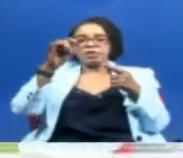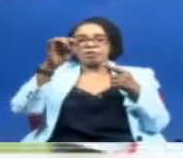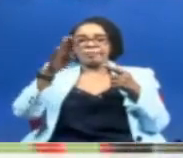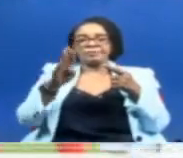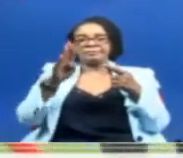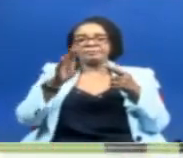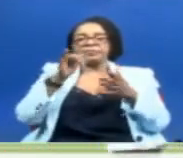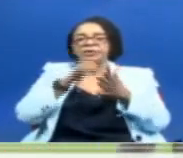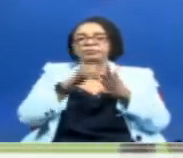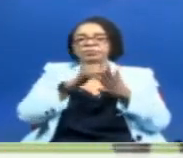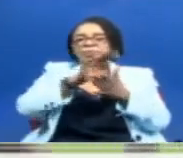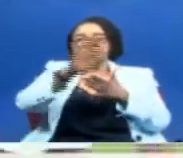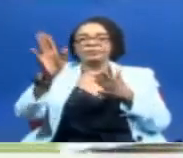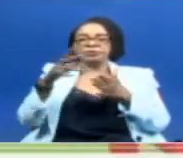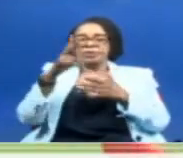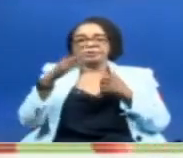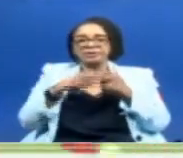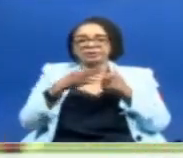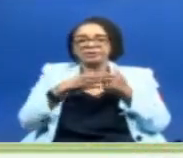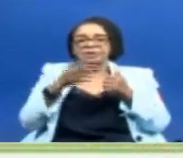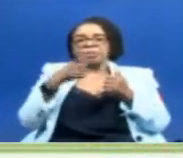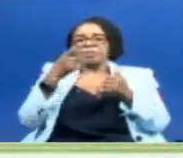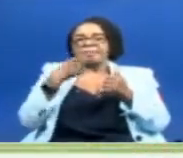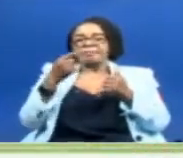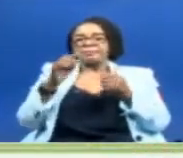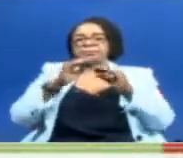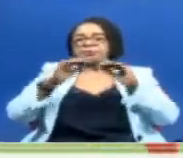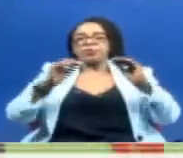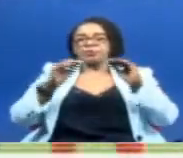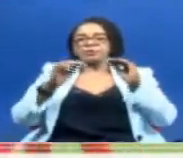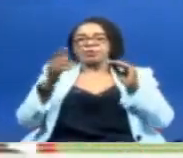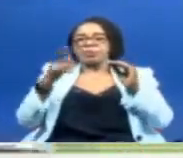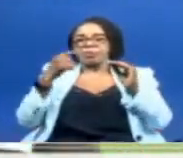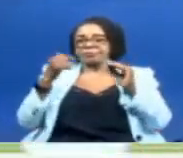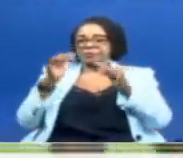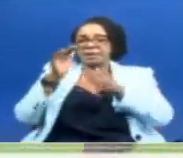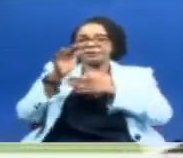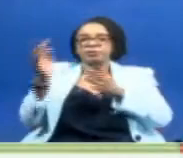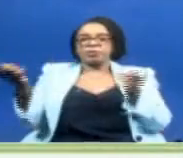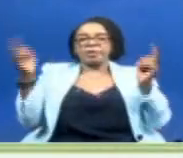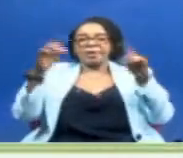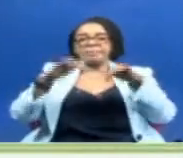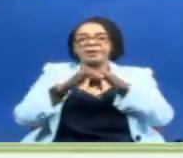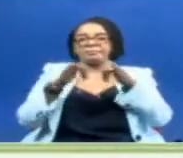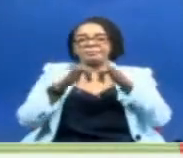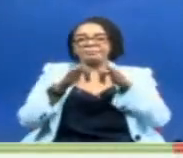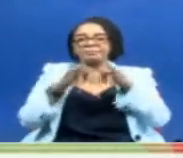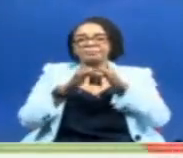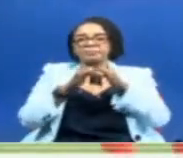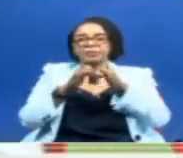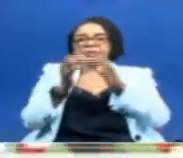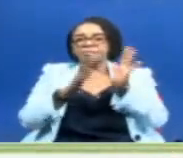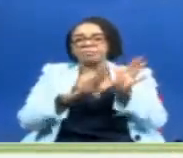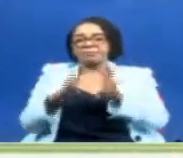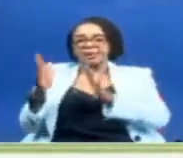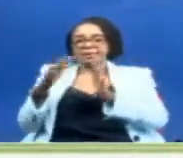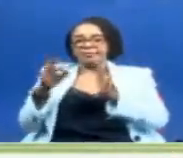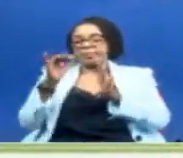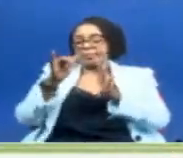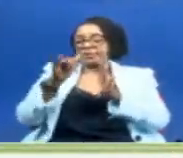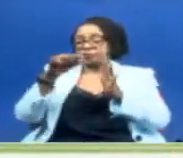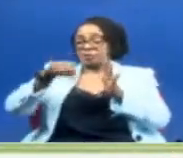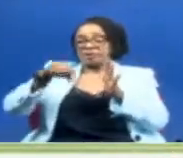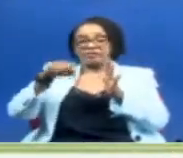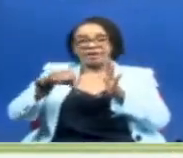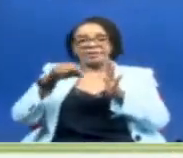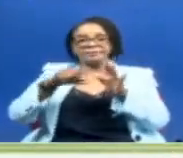miongoni mwa wachezaji 28 ambao kocha Ingin Firat alikuwa amewaita kambini Ijumaa iliyopita kujiandaa kwa mechi ya kufuzu kwa Kombe la Dunia.